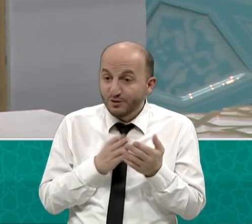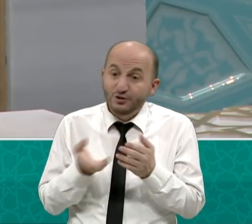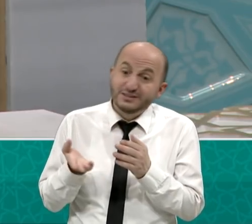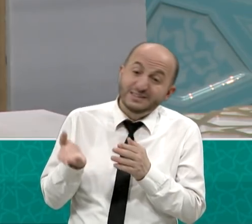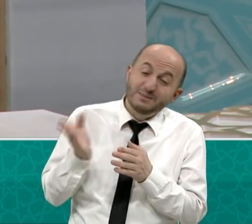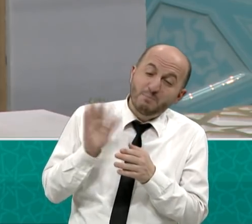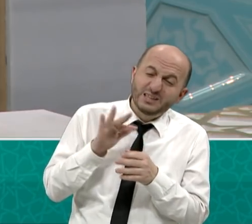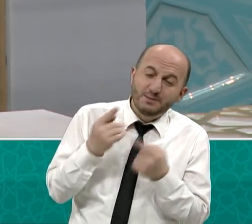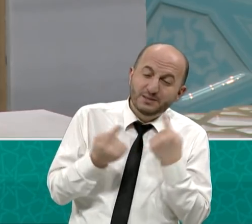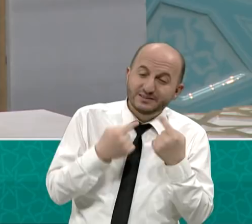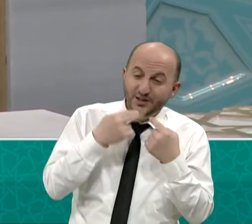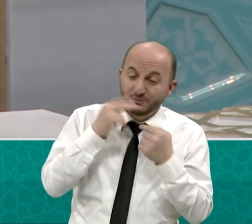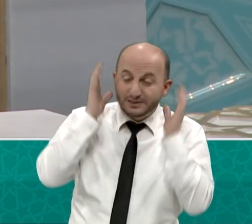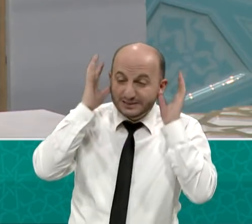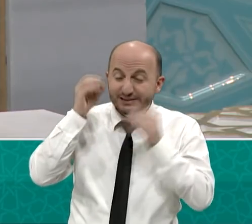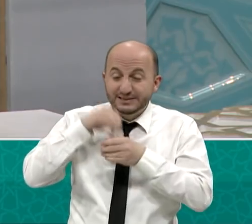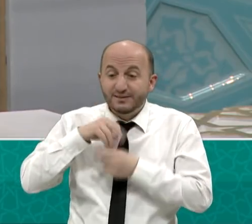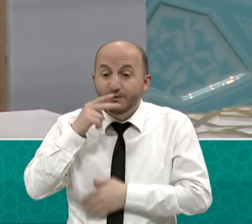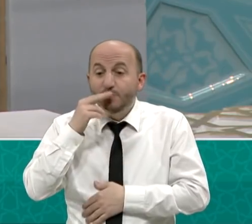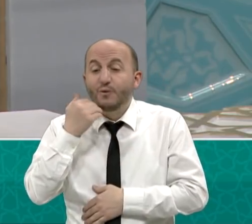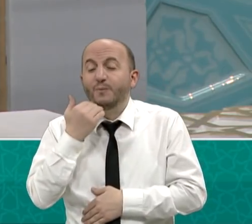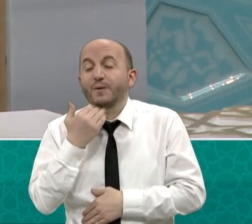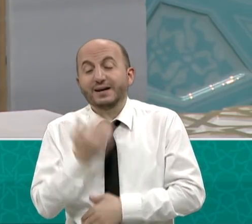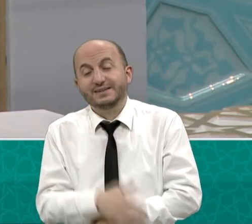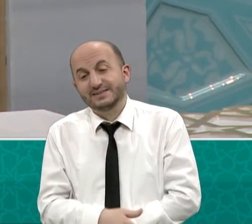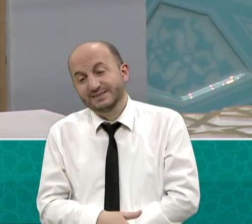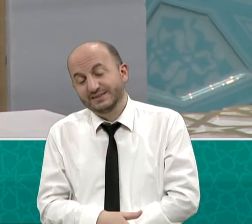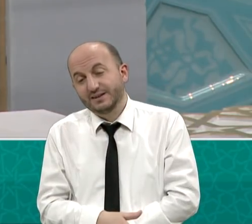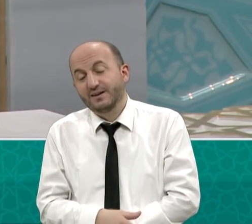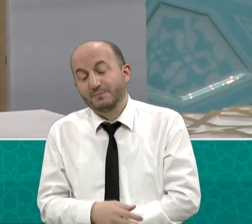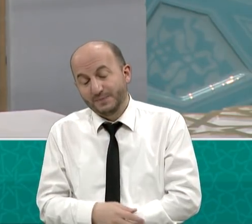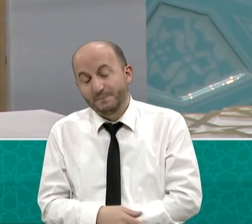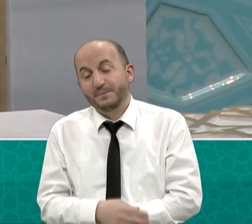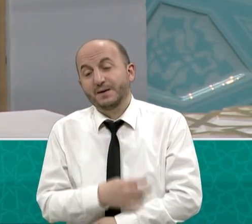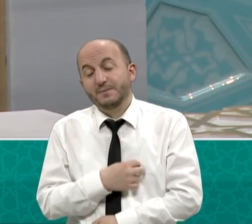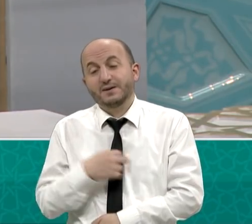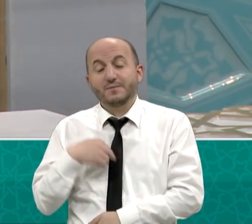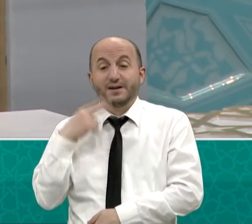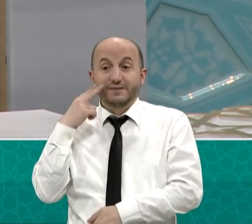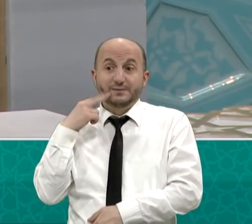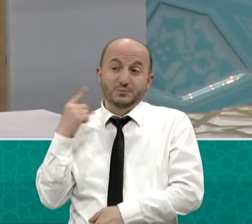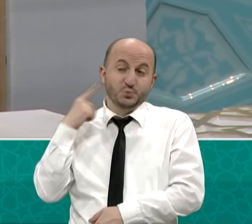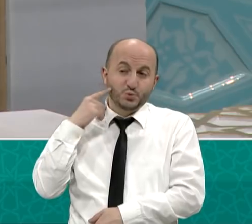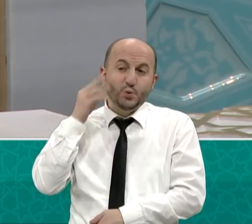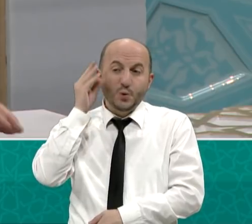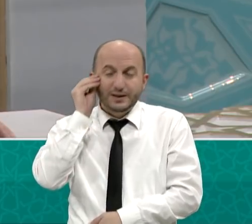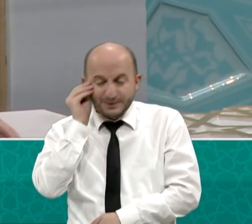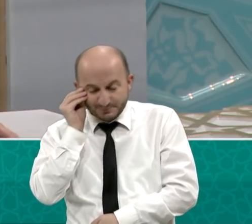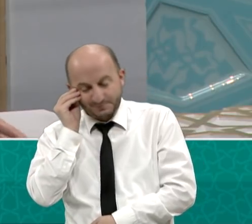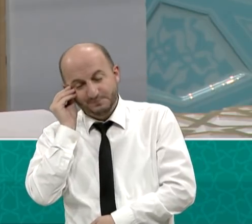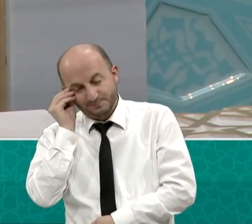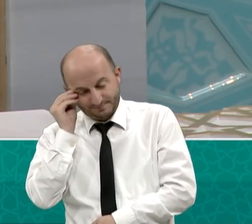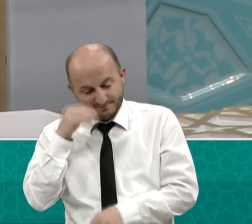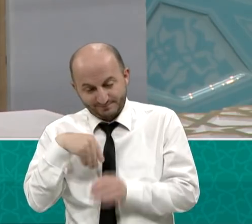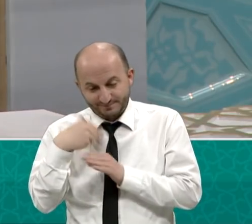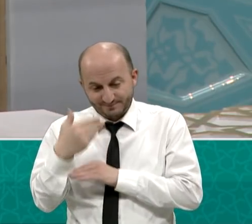şey namazda konuşulmaz diyerek beni ikaz etti. Ben de diyor Efendimiz Aleyhisselam'dan öğrendiğim bu ilkeyi zaten